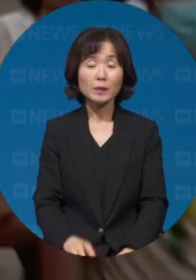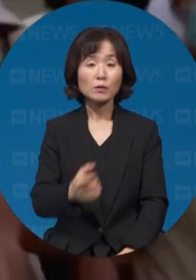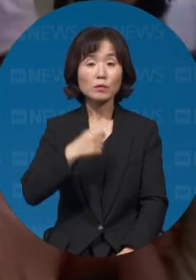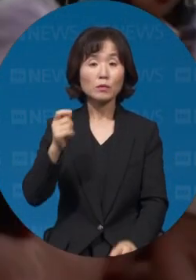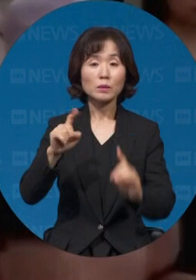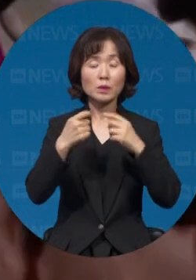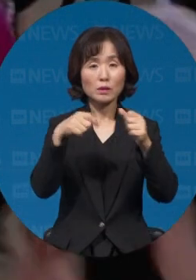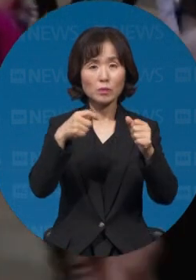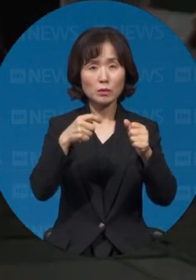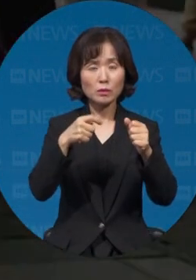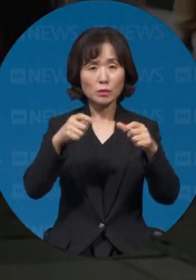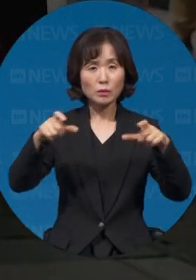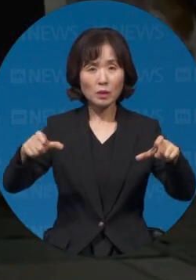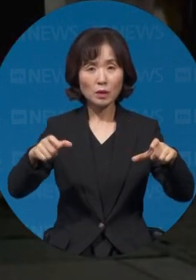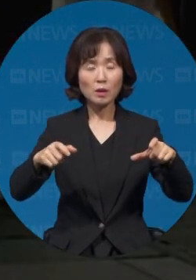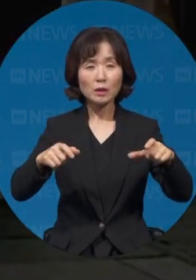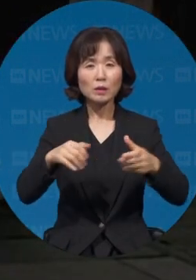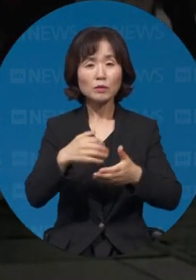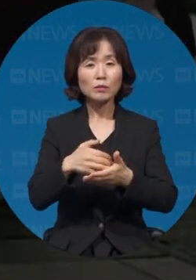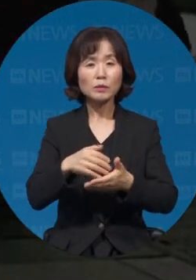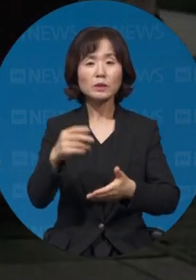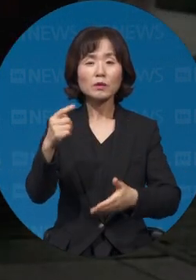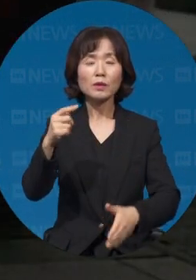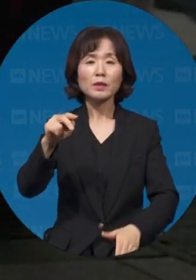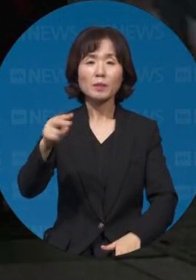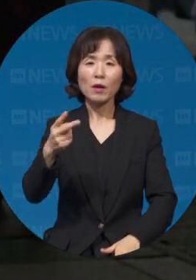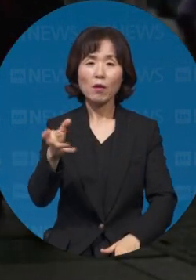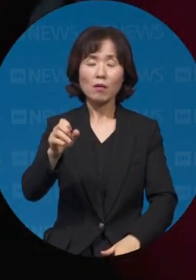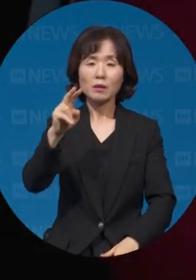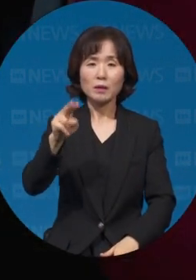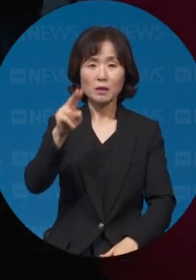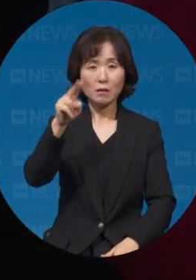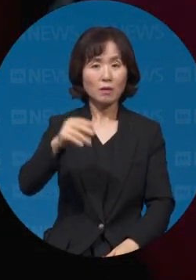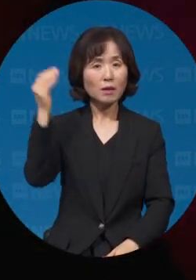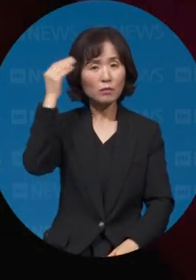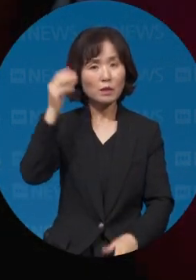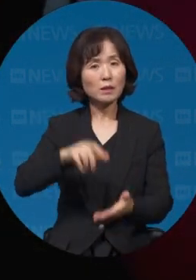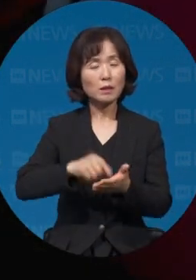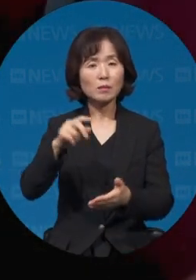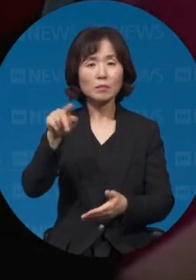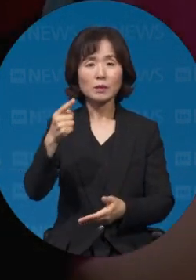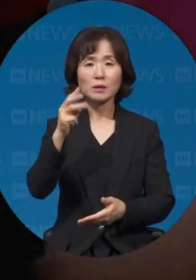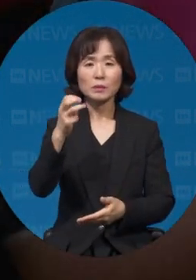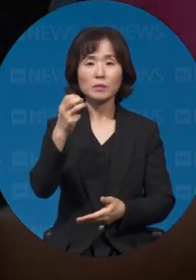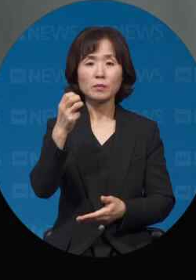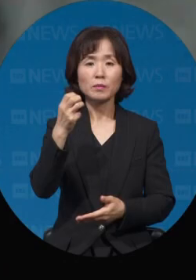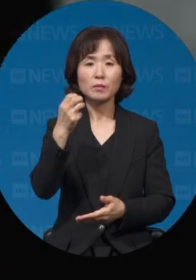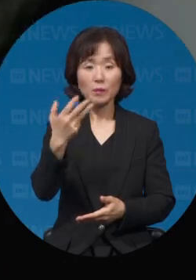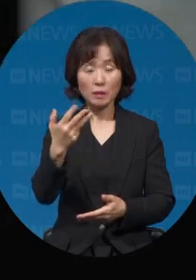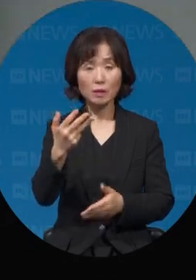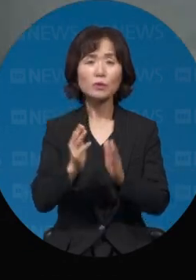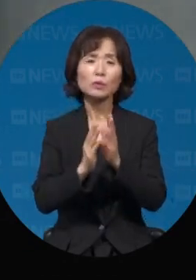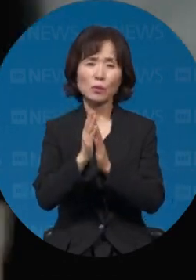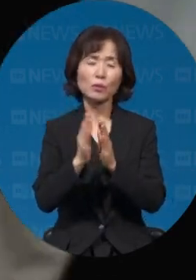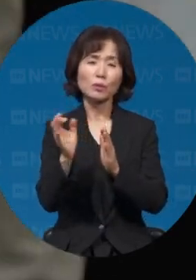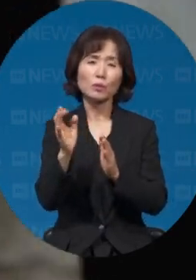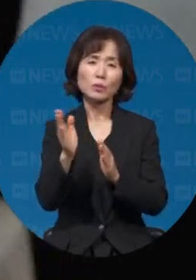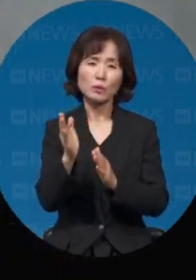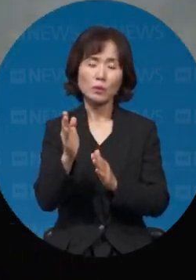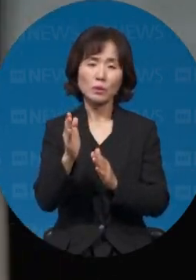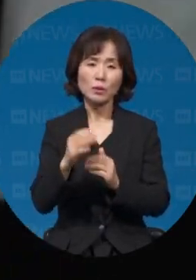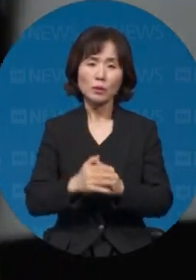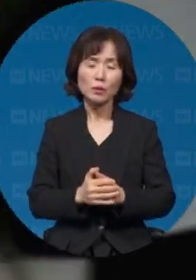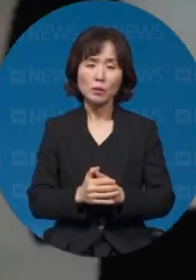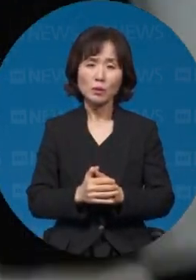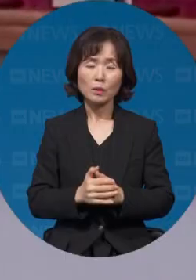중국 사교육 시장의 규모는 1200억 달러, 우리 돈으로 약 138조 원으로 추산되는데 이번 정부